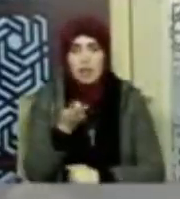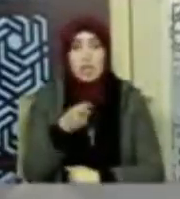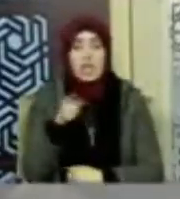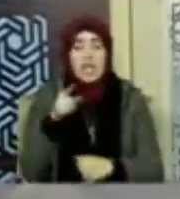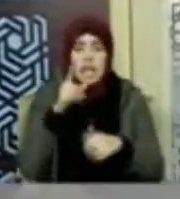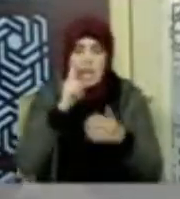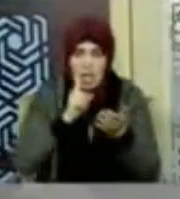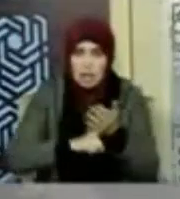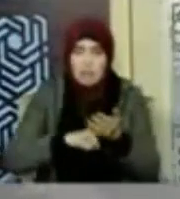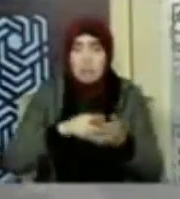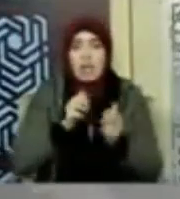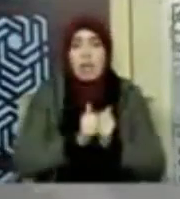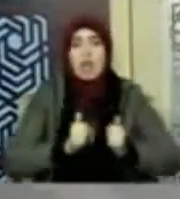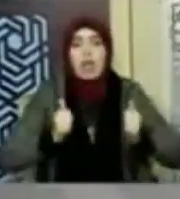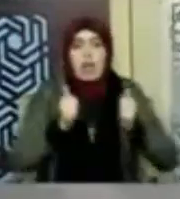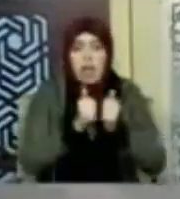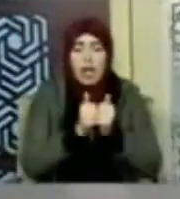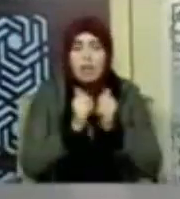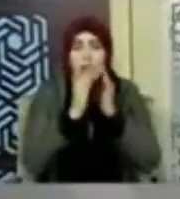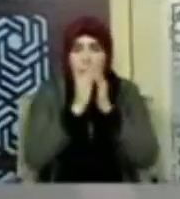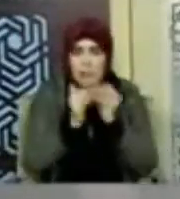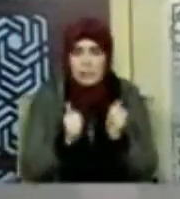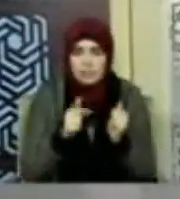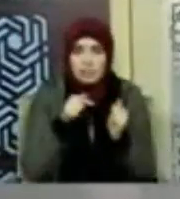إنهم وأهليهم